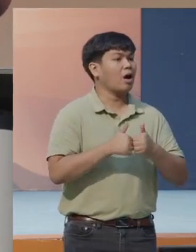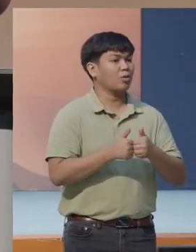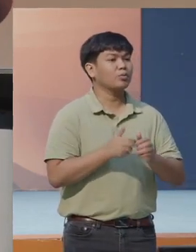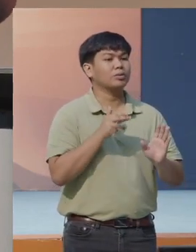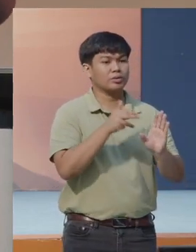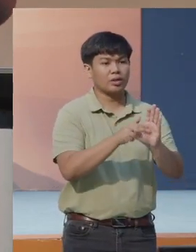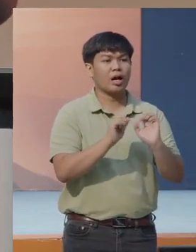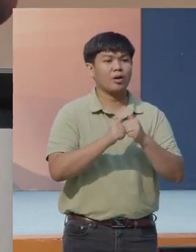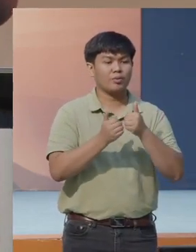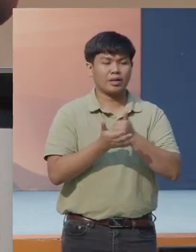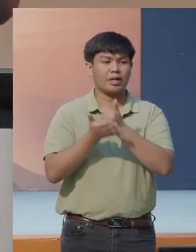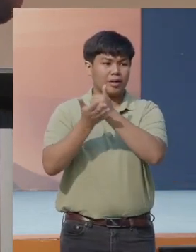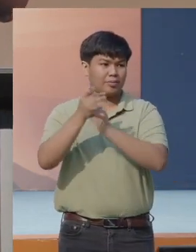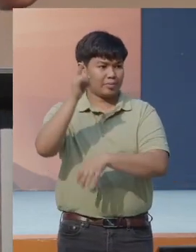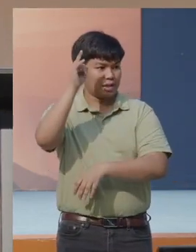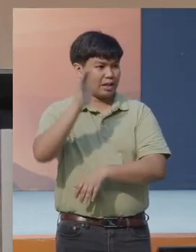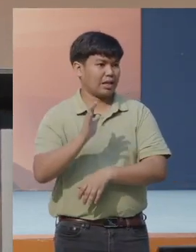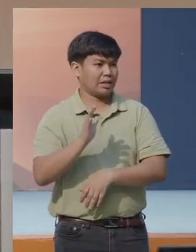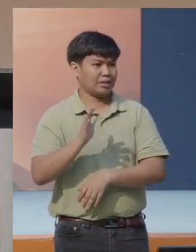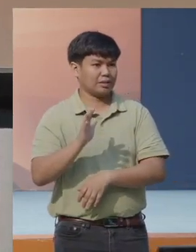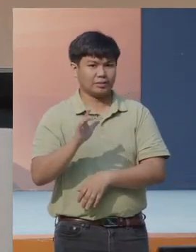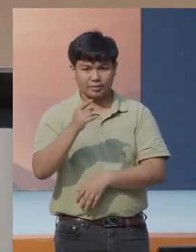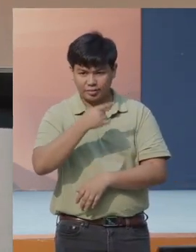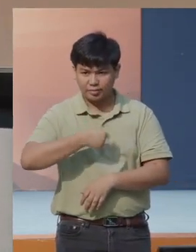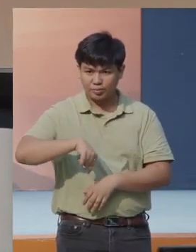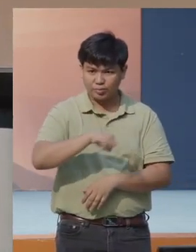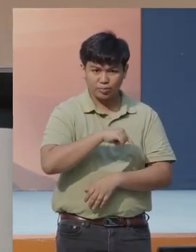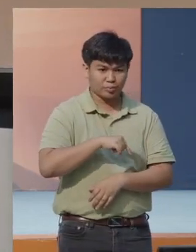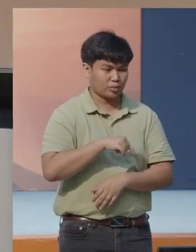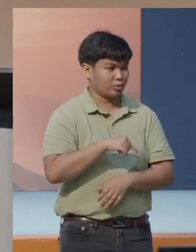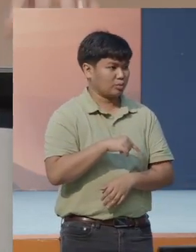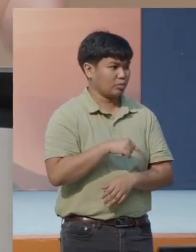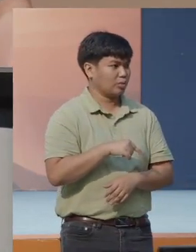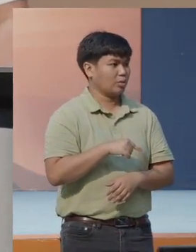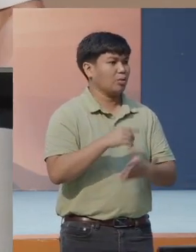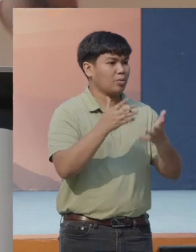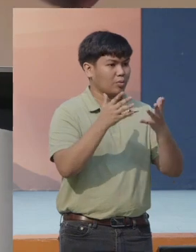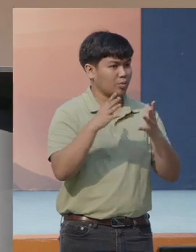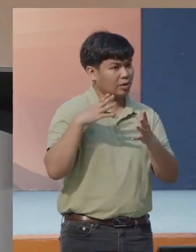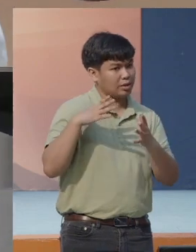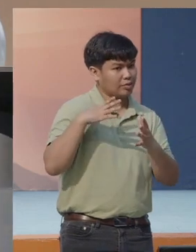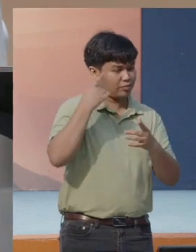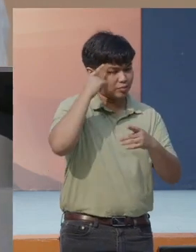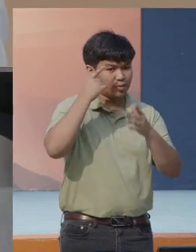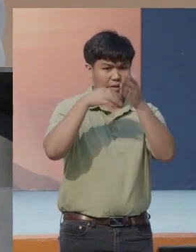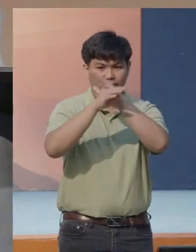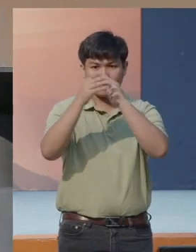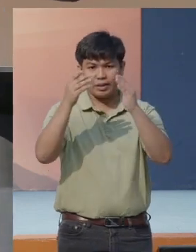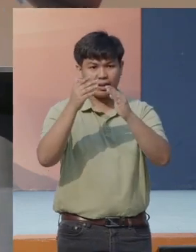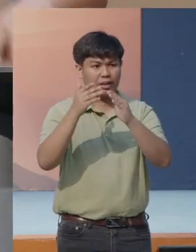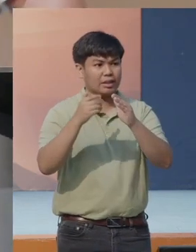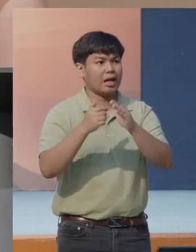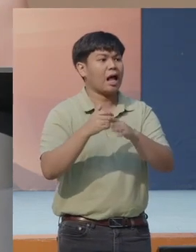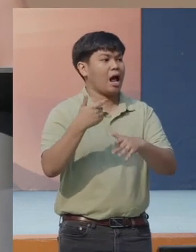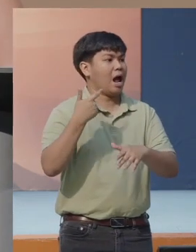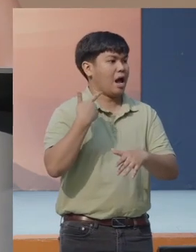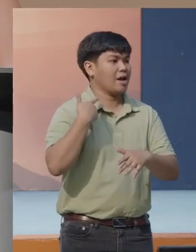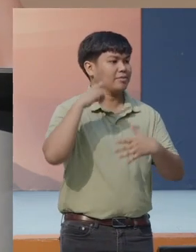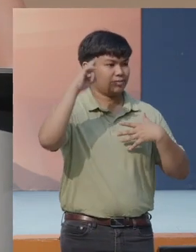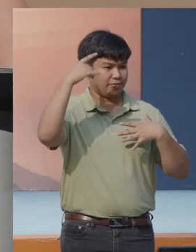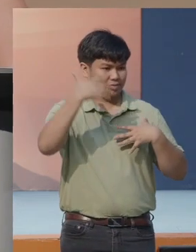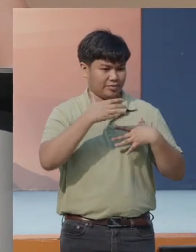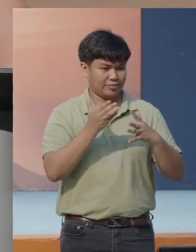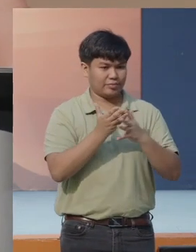natin as we long for that heavenly city of God. Number 1, may grasya tayo kay